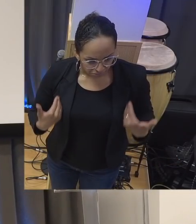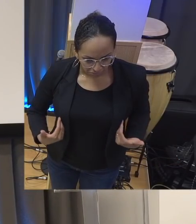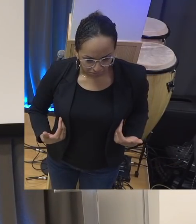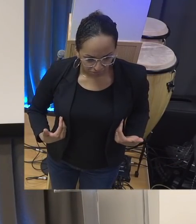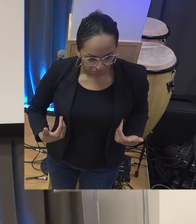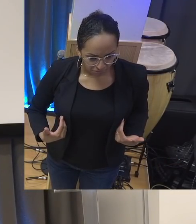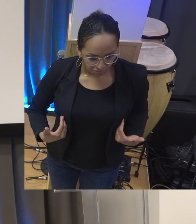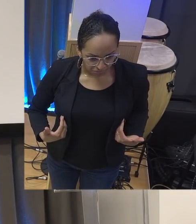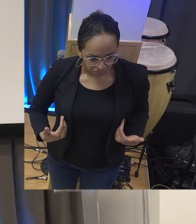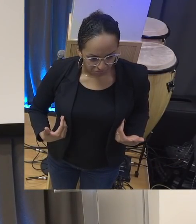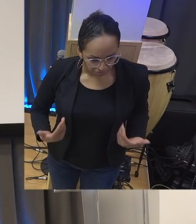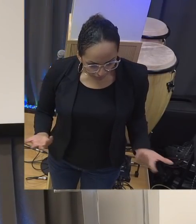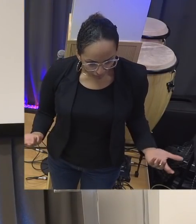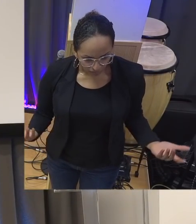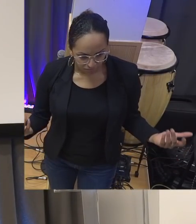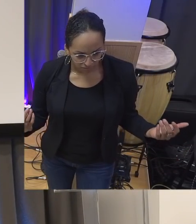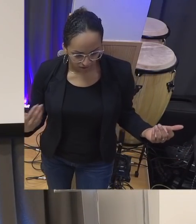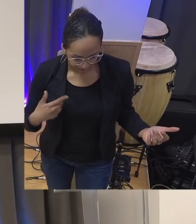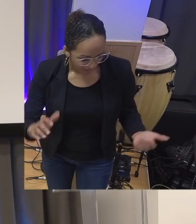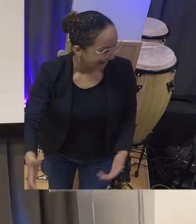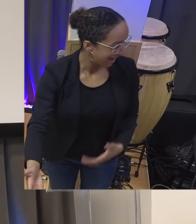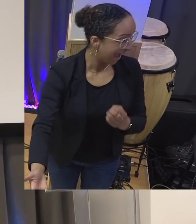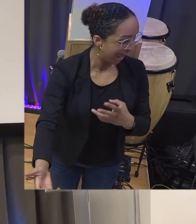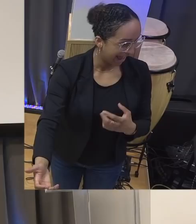Il est revenu. Je dis, mais il est malade ou quoi?